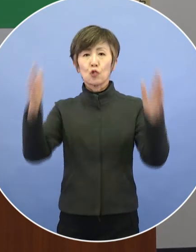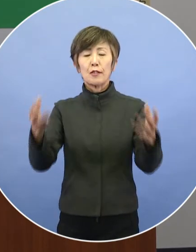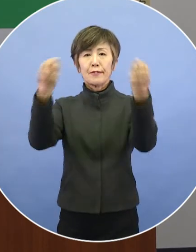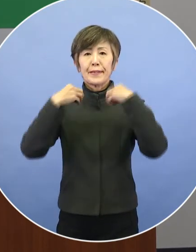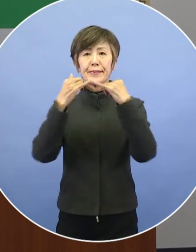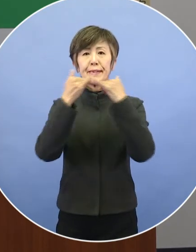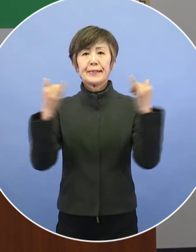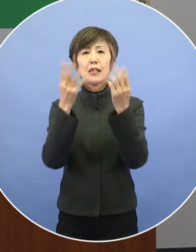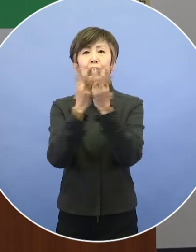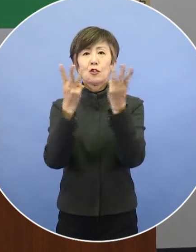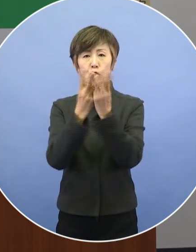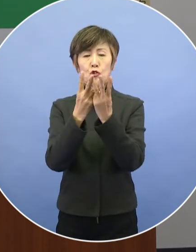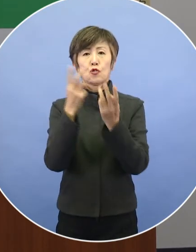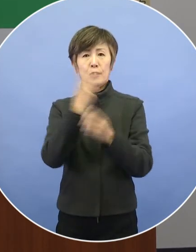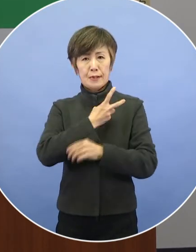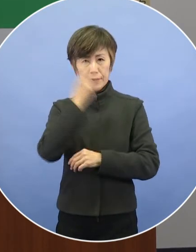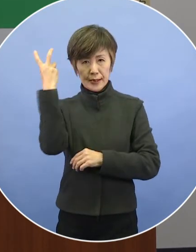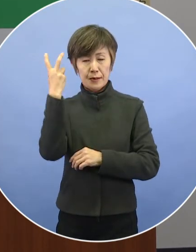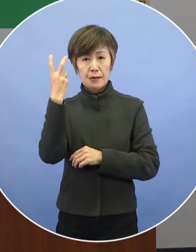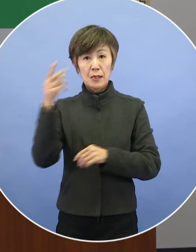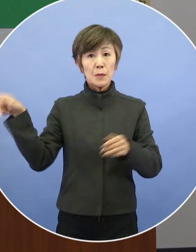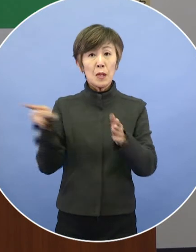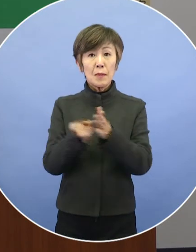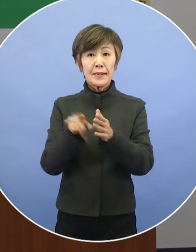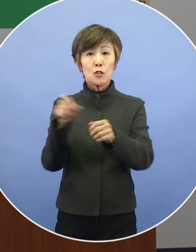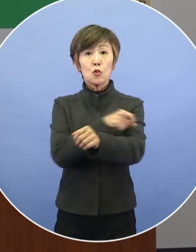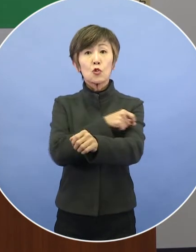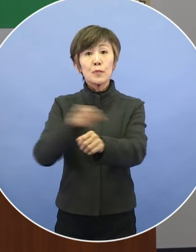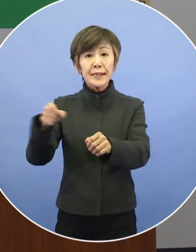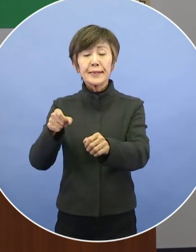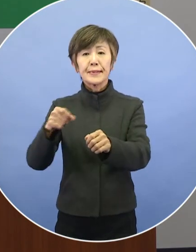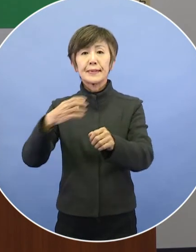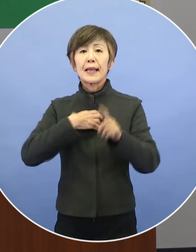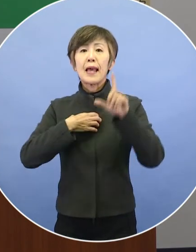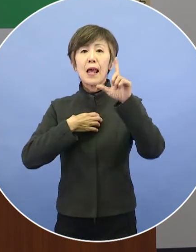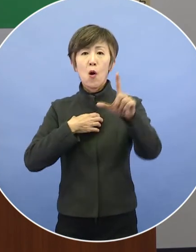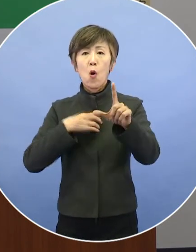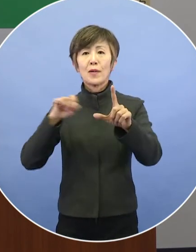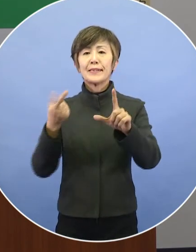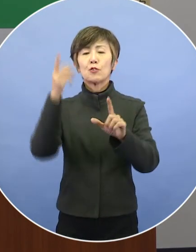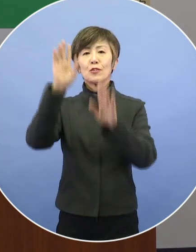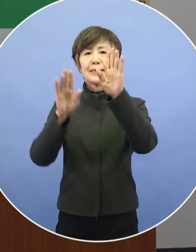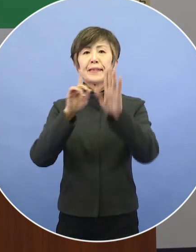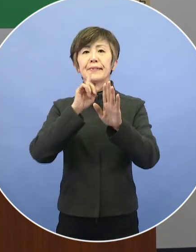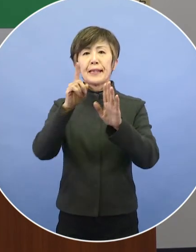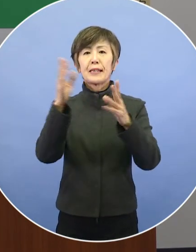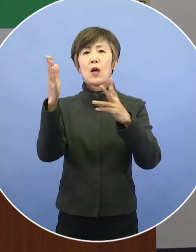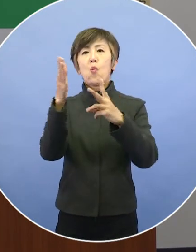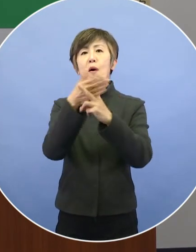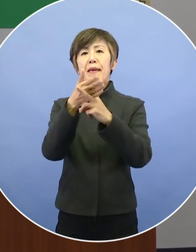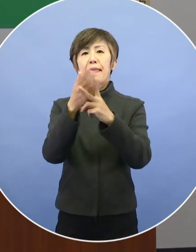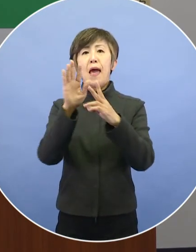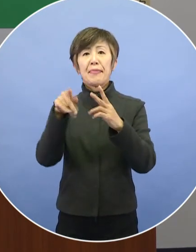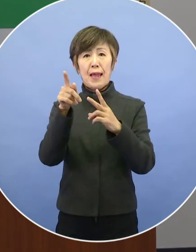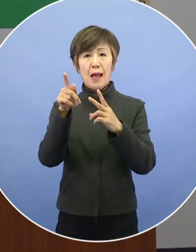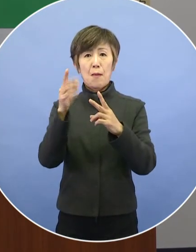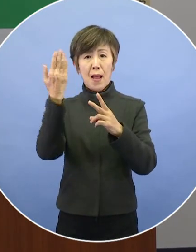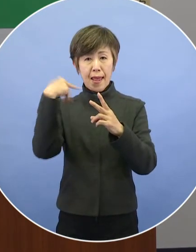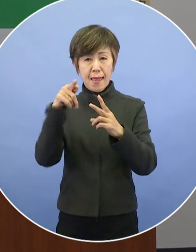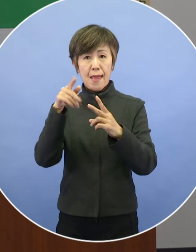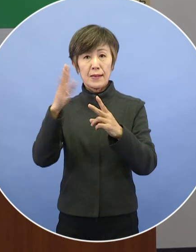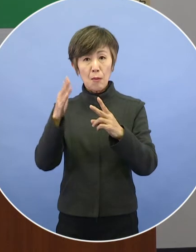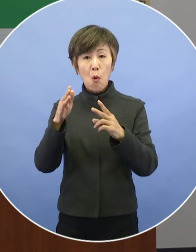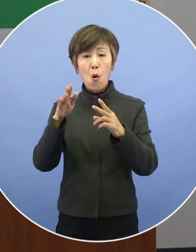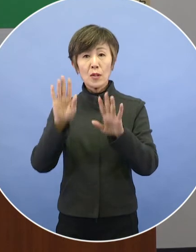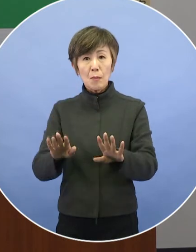こういうことを見ていこうとそれから今まで特別警報緊急事態と分けておりましたが今緊急事態というような